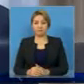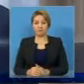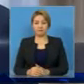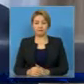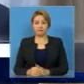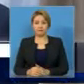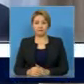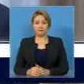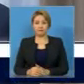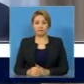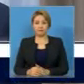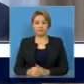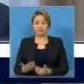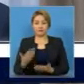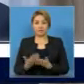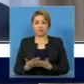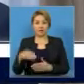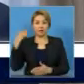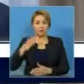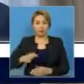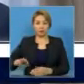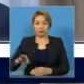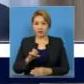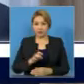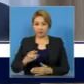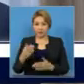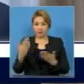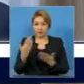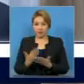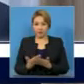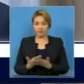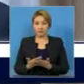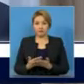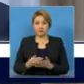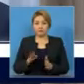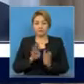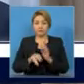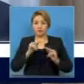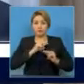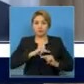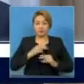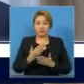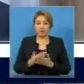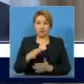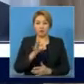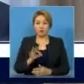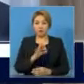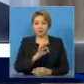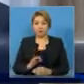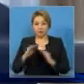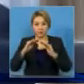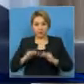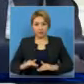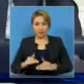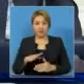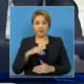Жол картасы іске асыру арқасында Ақтөбе облысы республика бойынша жұмыссыздық деңгейі 0,1%-ға төмендеген